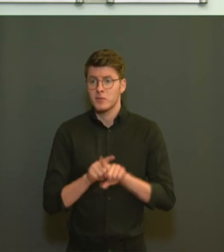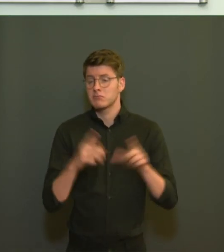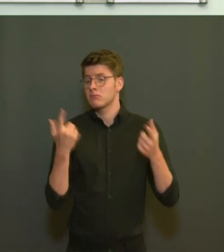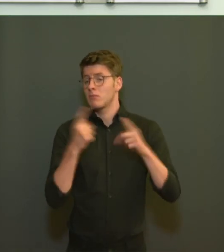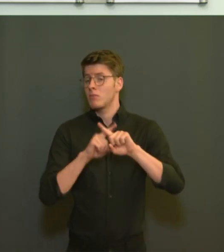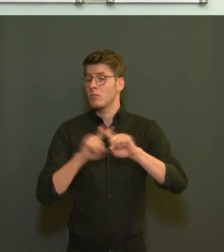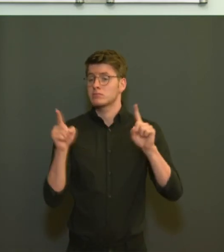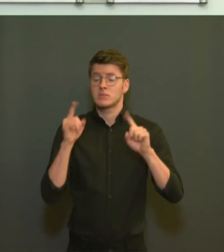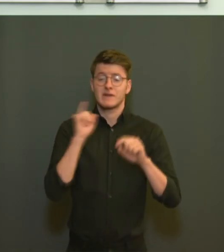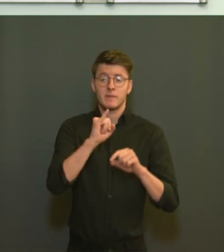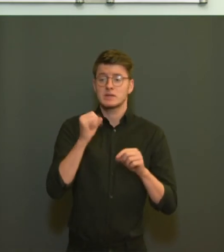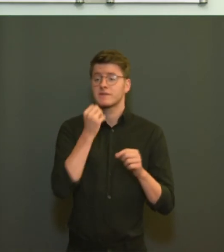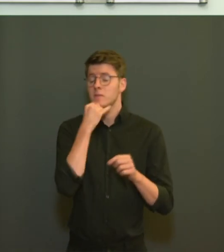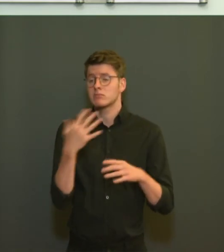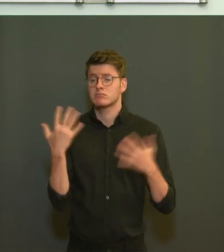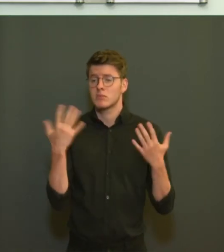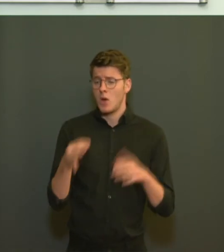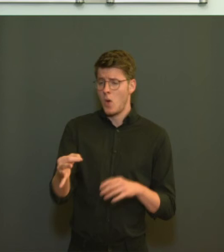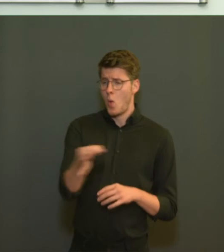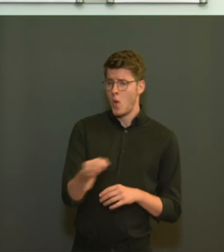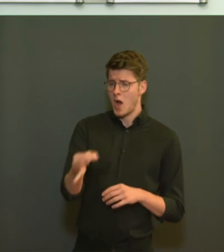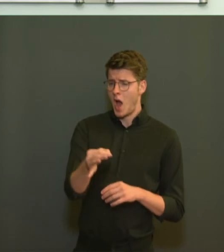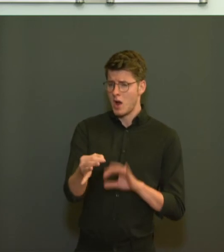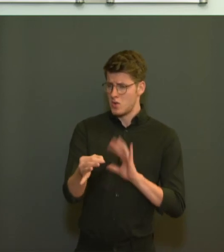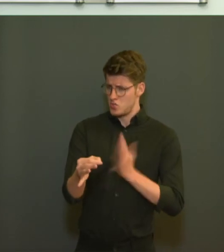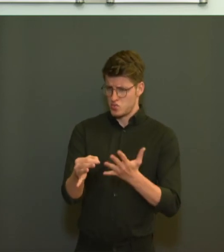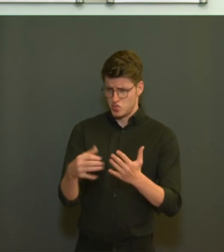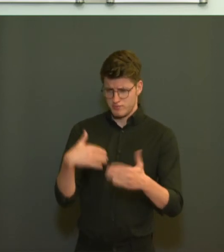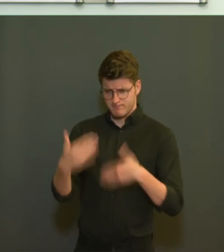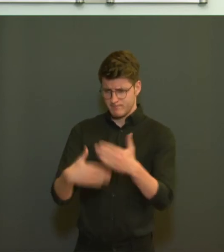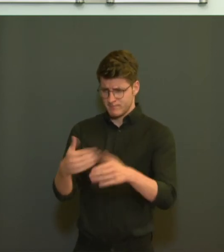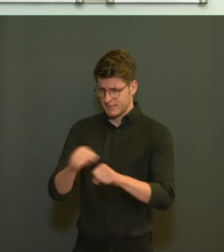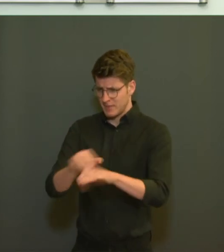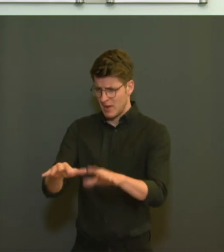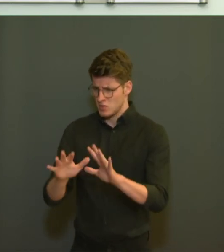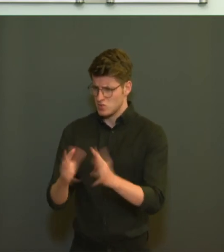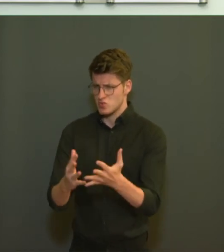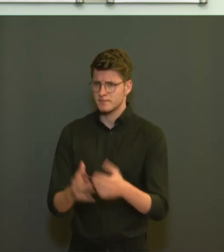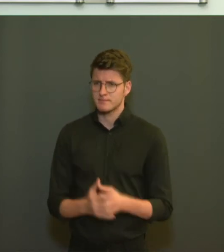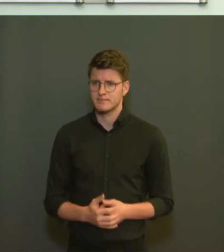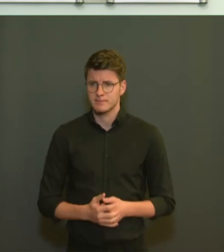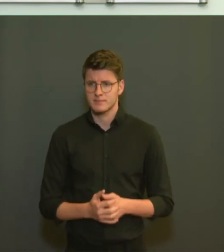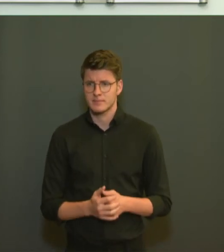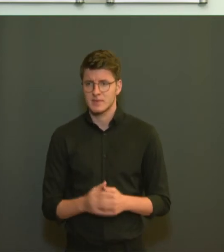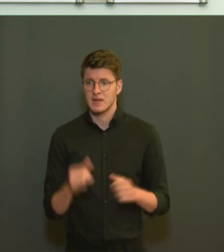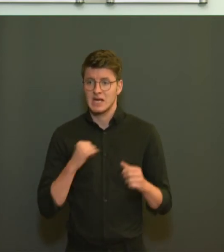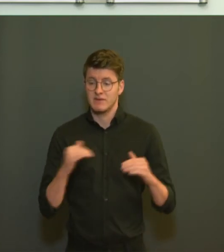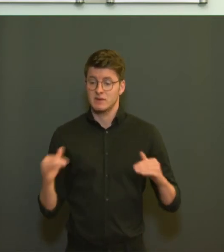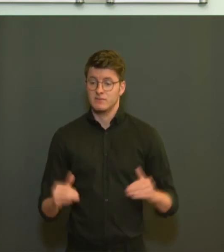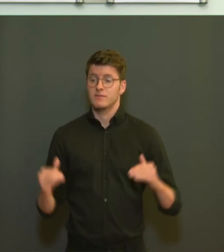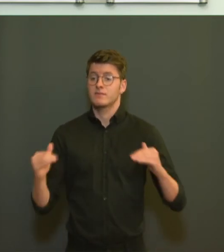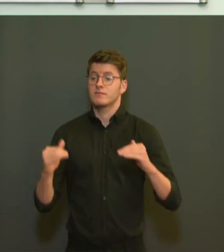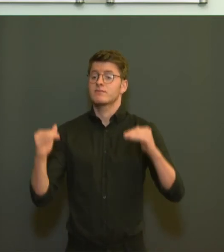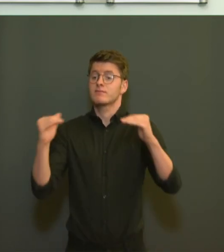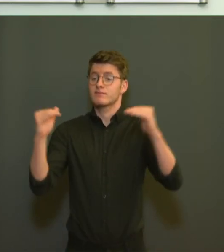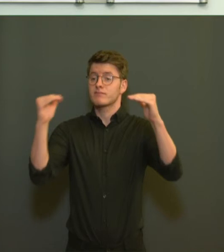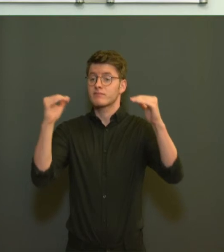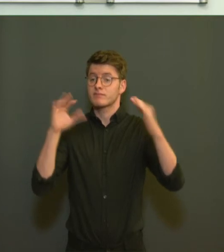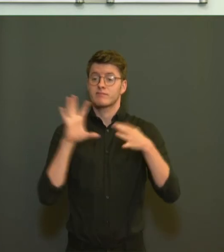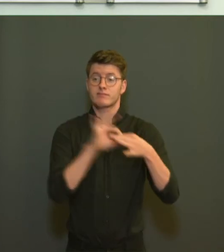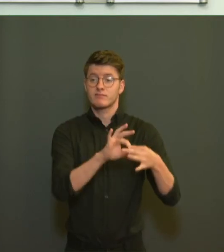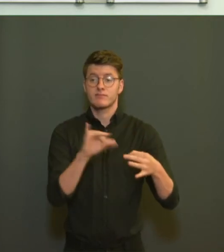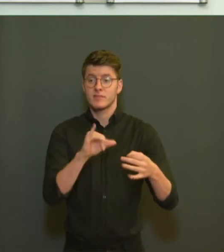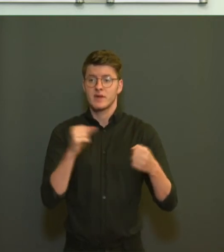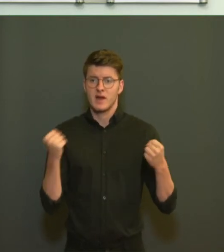uitbraken. Elk van deze alarmniveaus is gekoppeld aan bepaalde acties en er bestaat ook